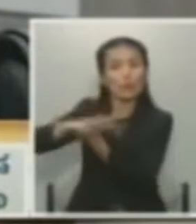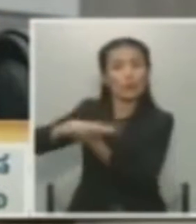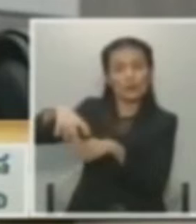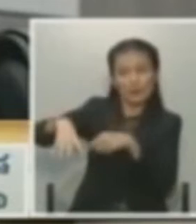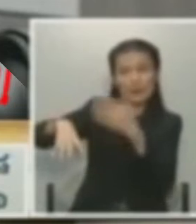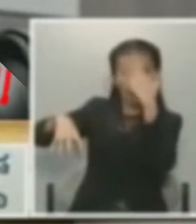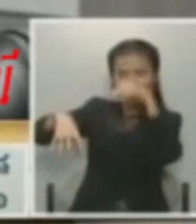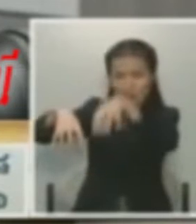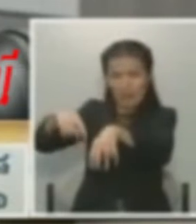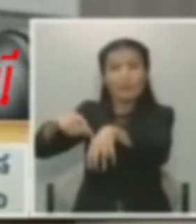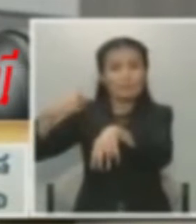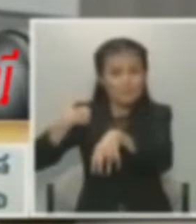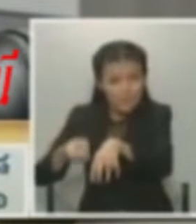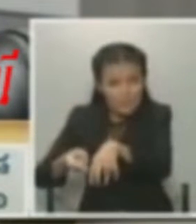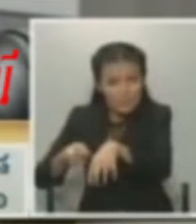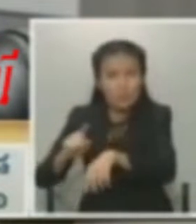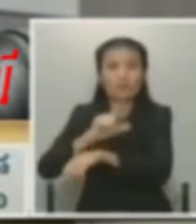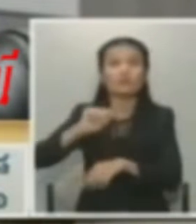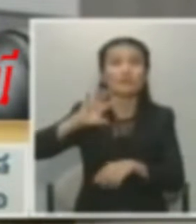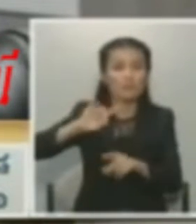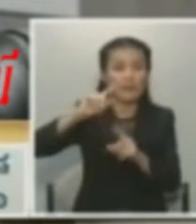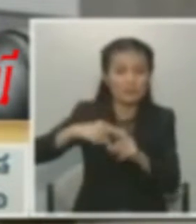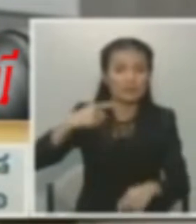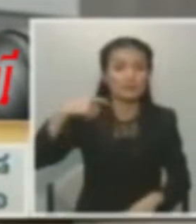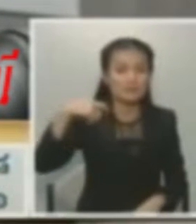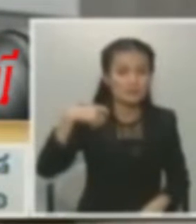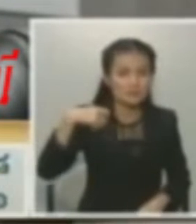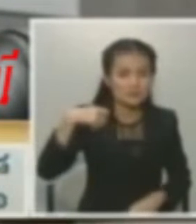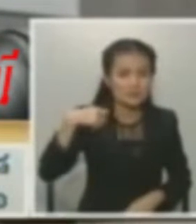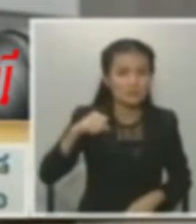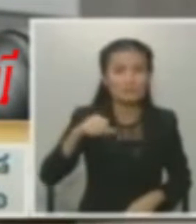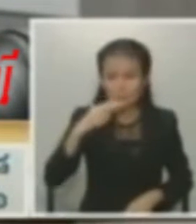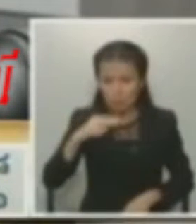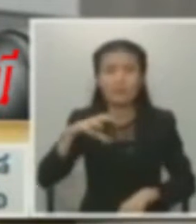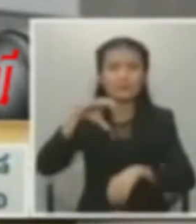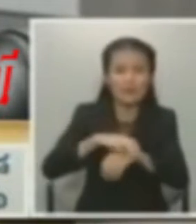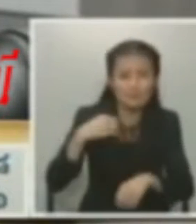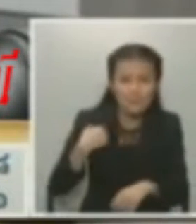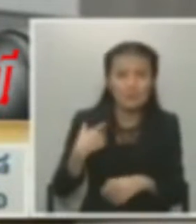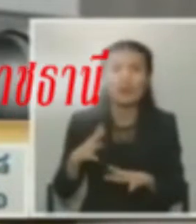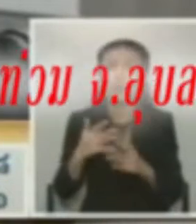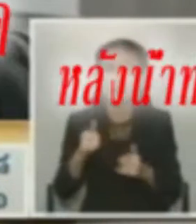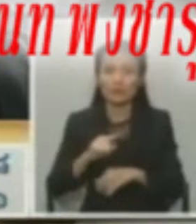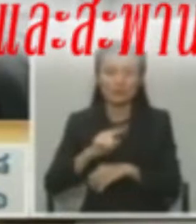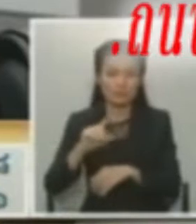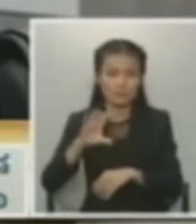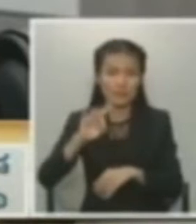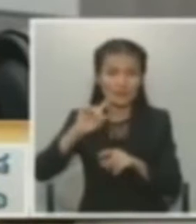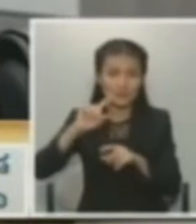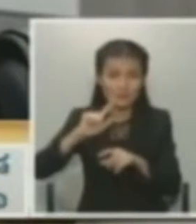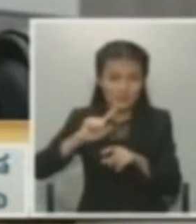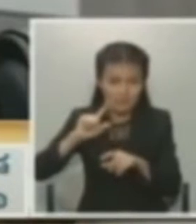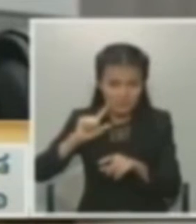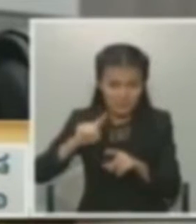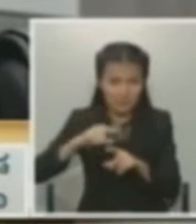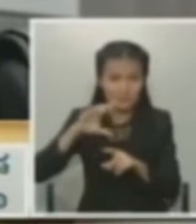อที่28ตุลาปรากฏว่าจับได้เงิน 2,000 บาทไฮโล3ลูกแล้ววันนี้ยังเปิดกันอยู่เท่าที่เขาแจ้งผมมา